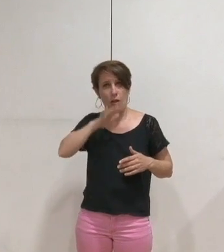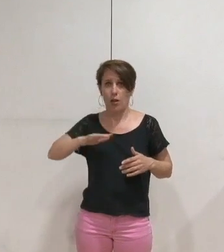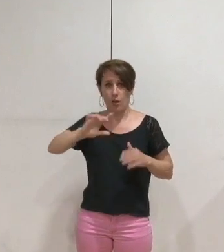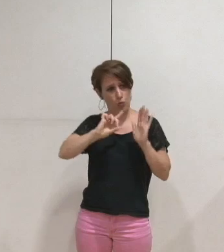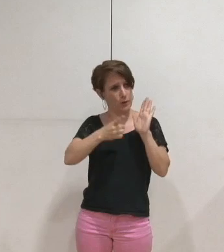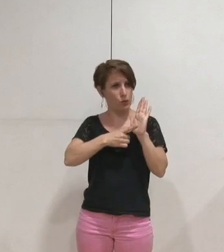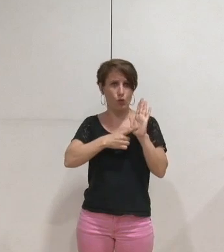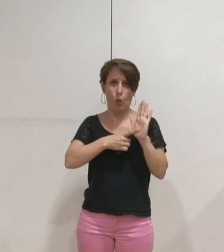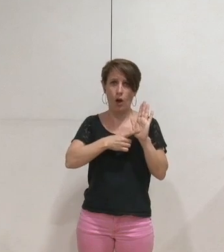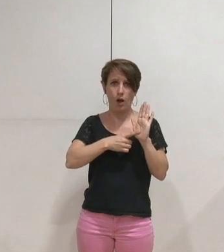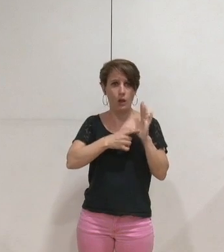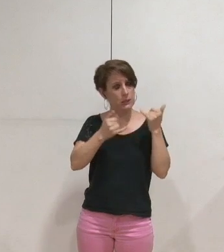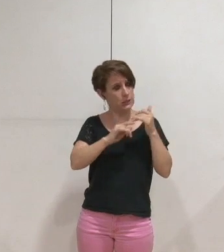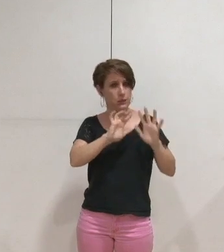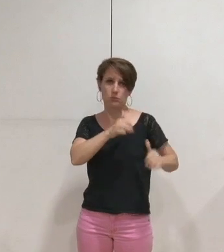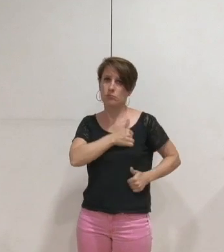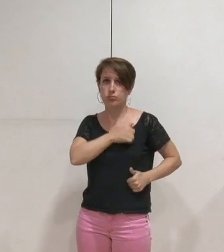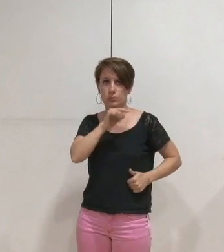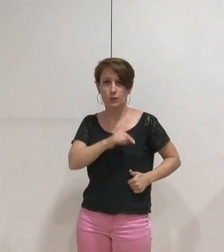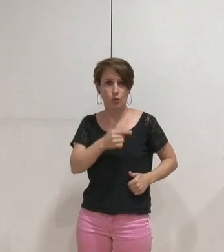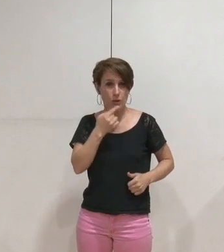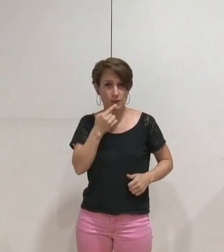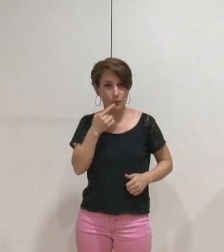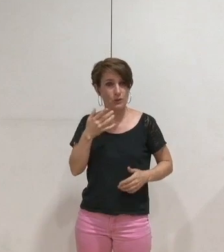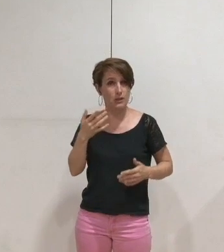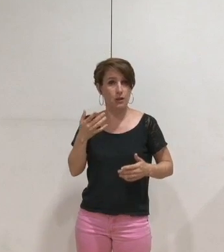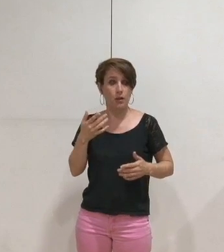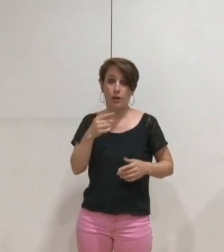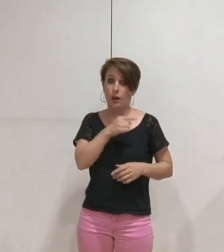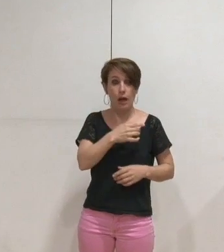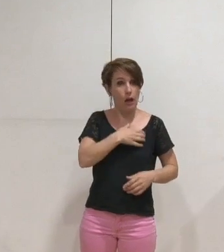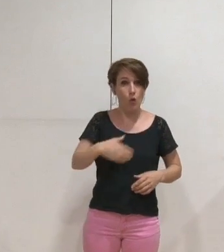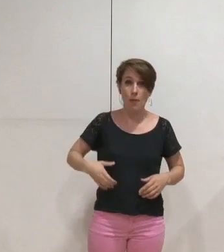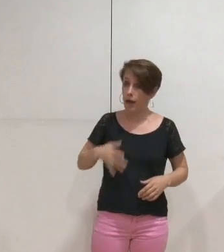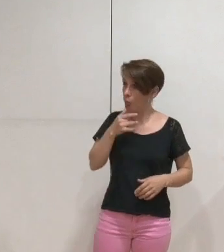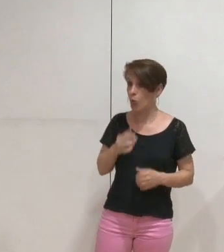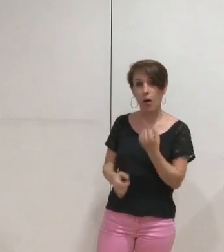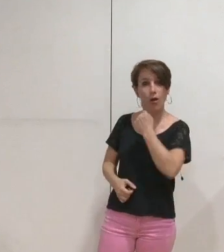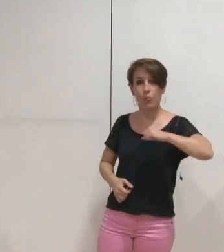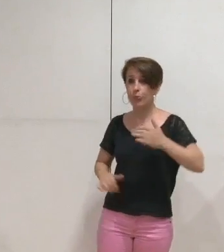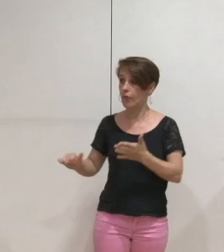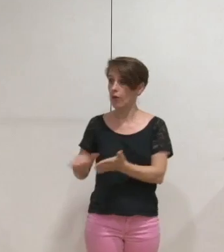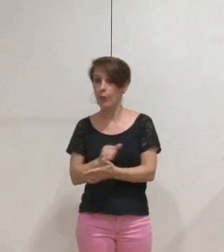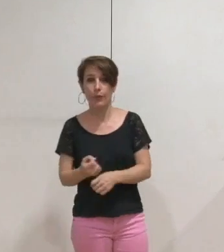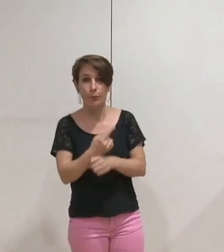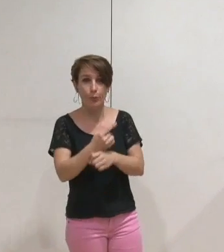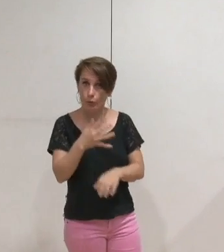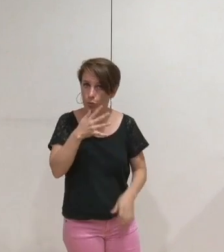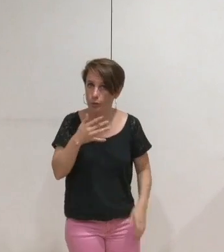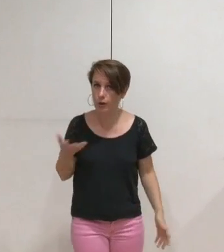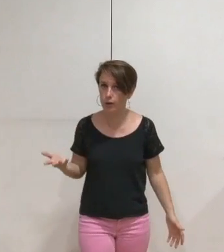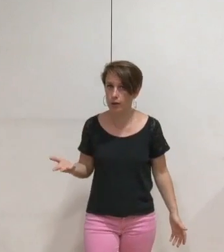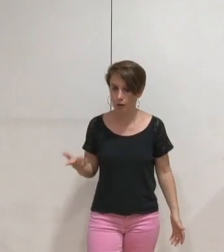collectivité à revenir sur des actes juridiquement valides sans motif juridique valide c'estd je ne comprends toujours pas le motif qui a